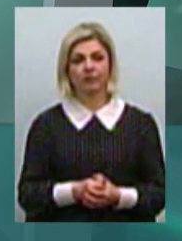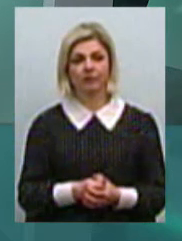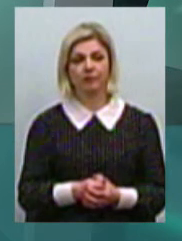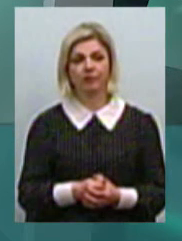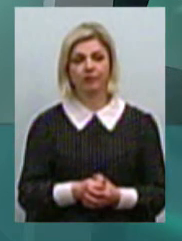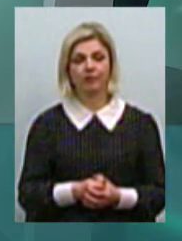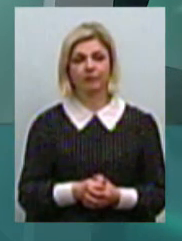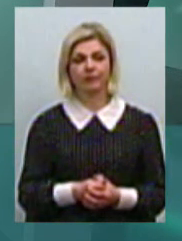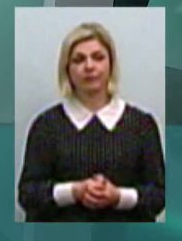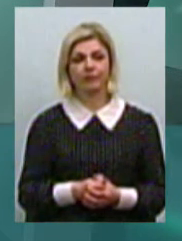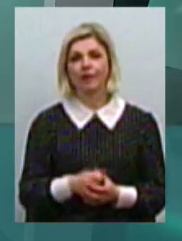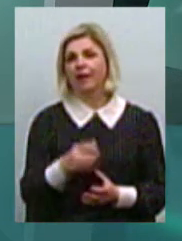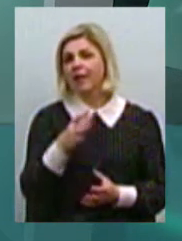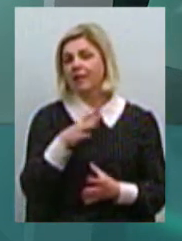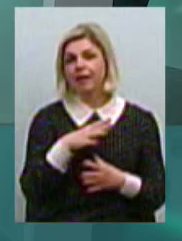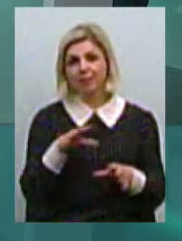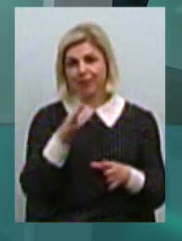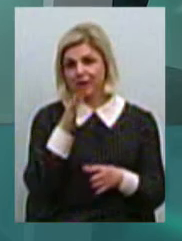було часу